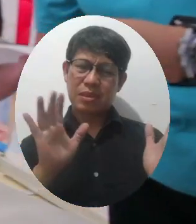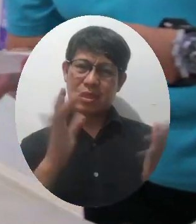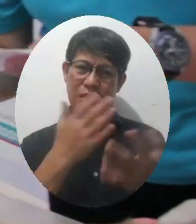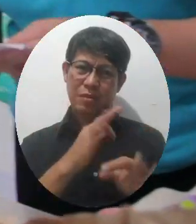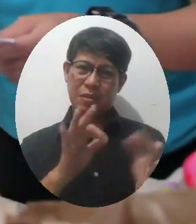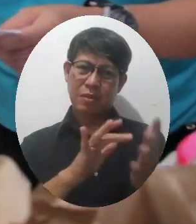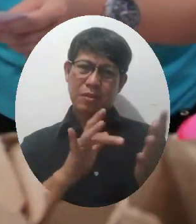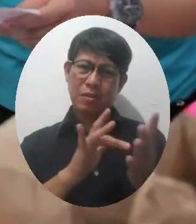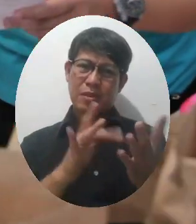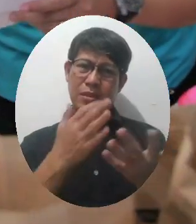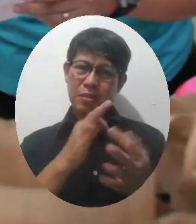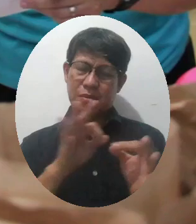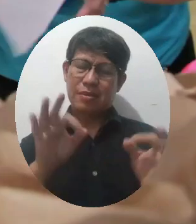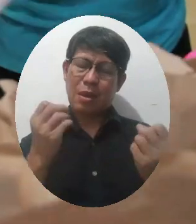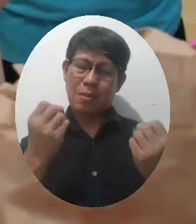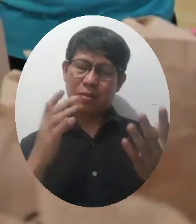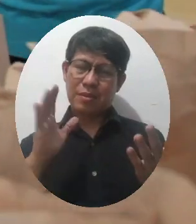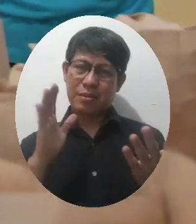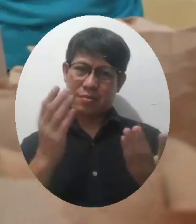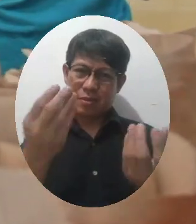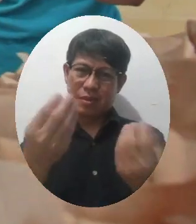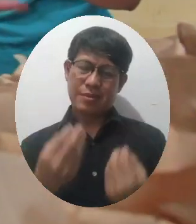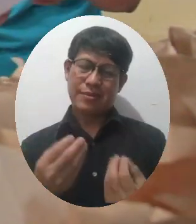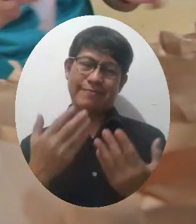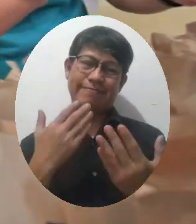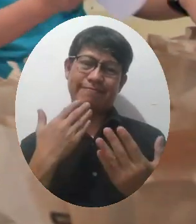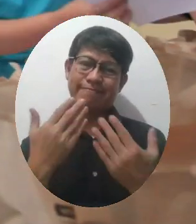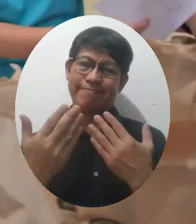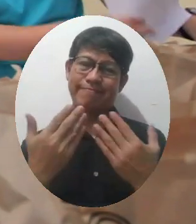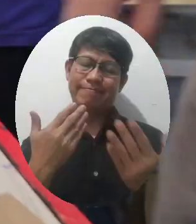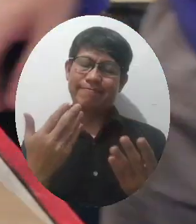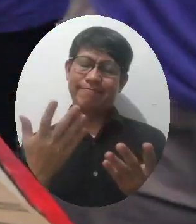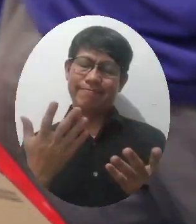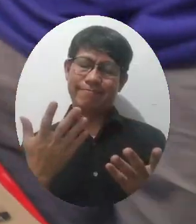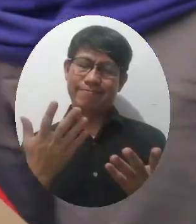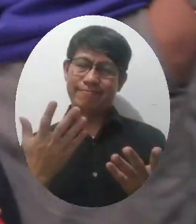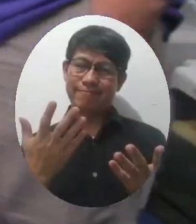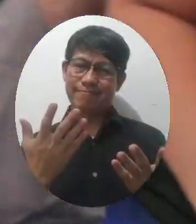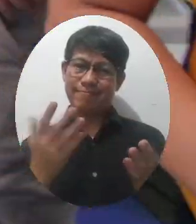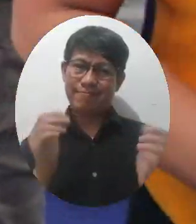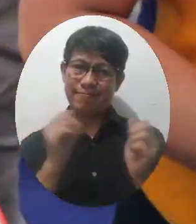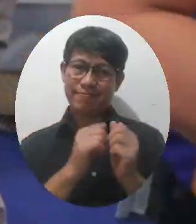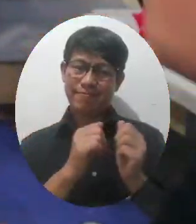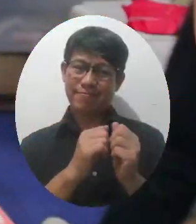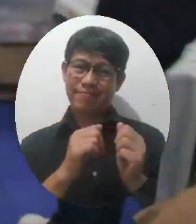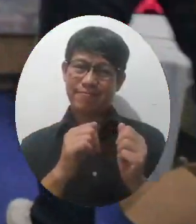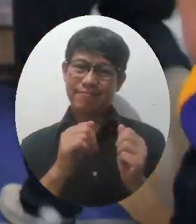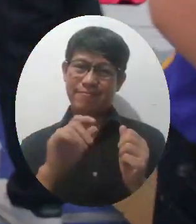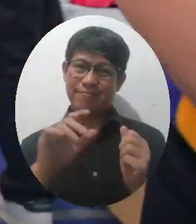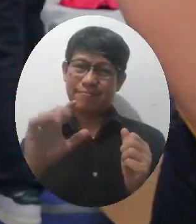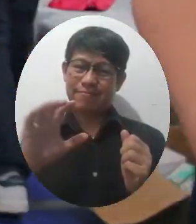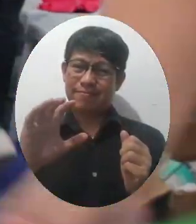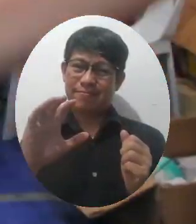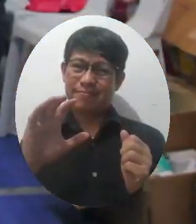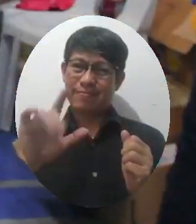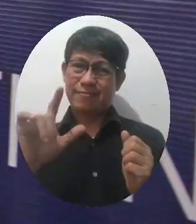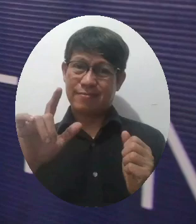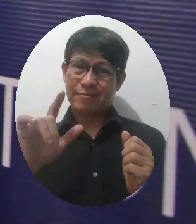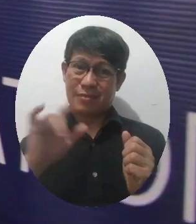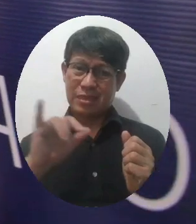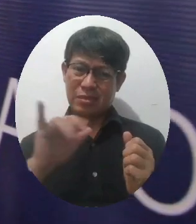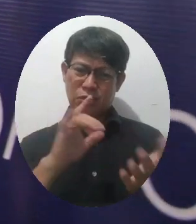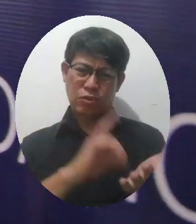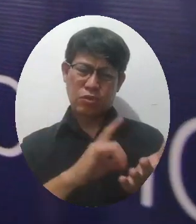mga gamot, may libre silang marami, please kung ano-ano. Together with our City Health Office, yung ating